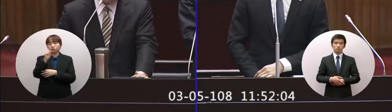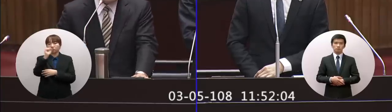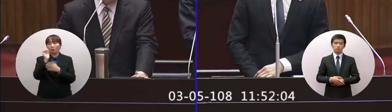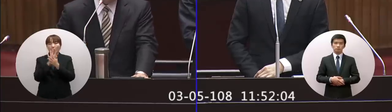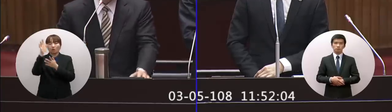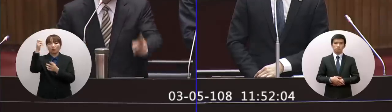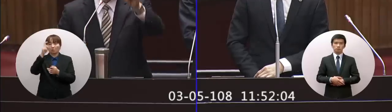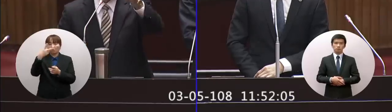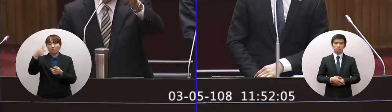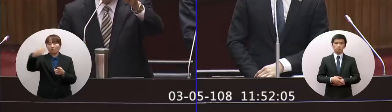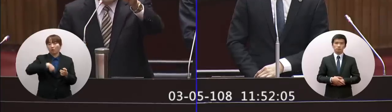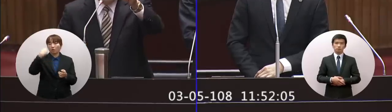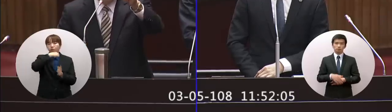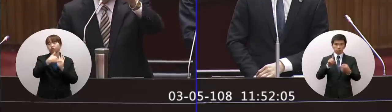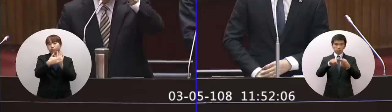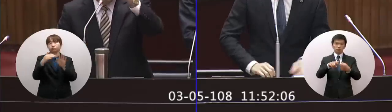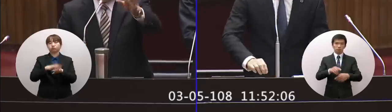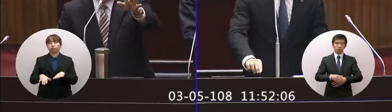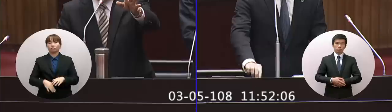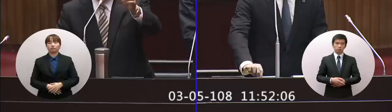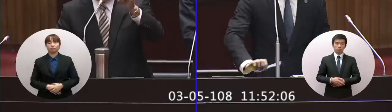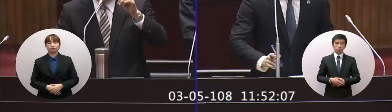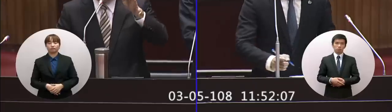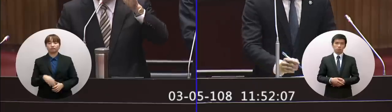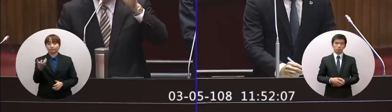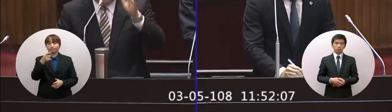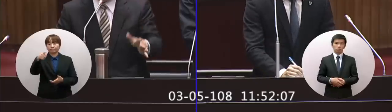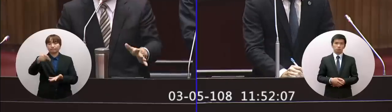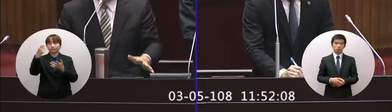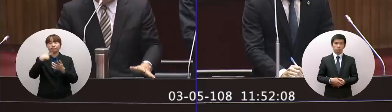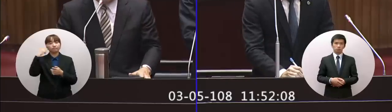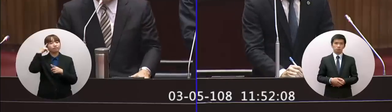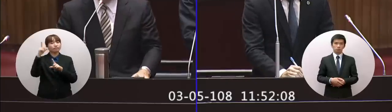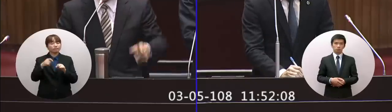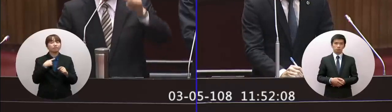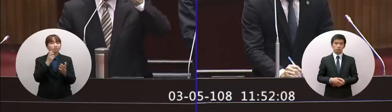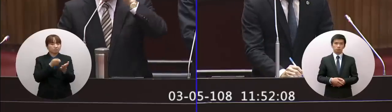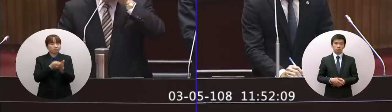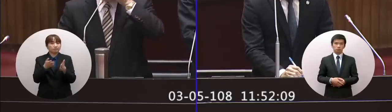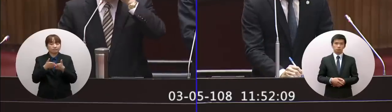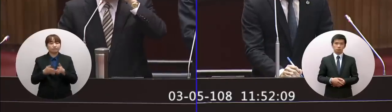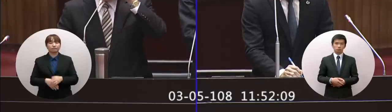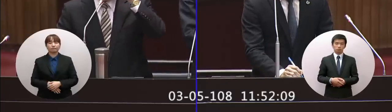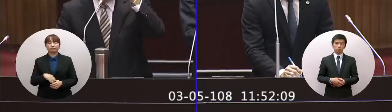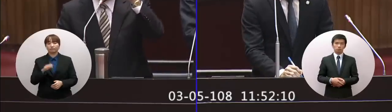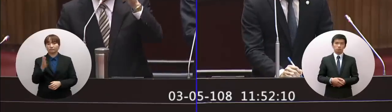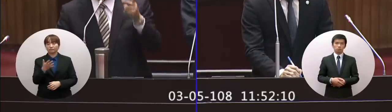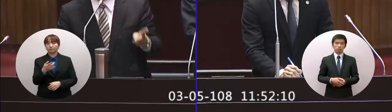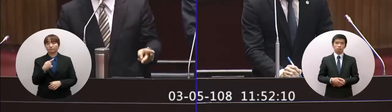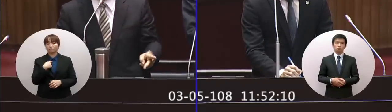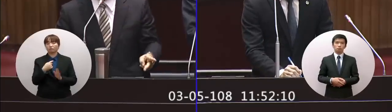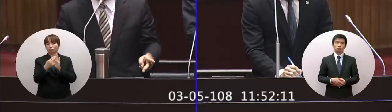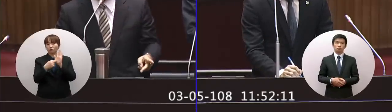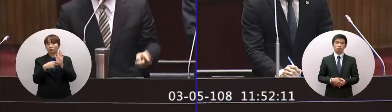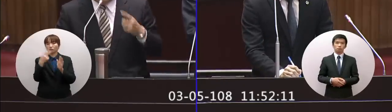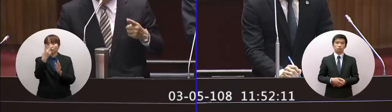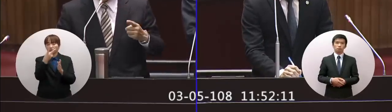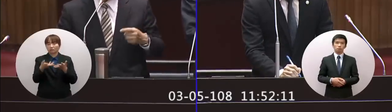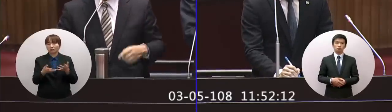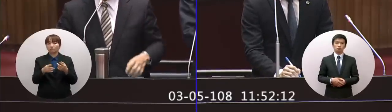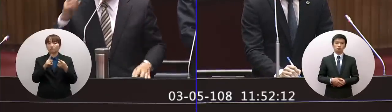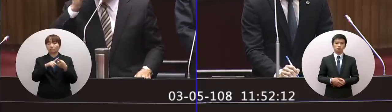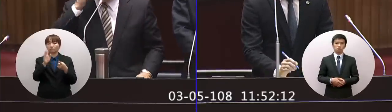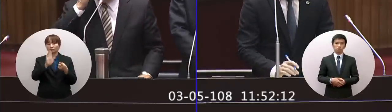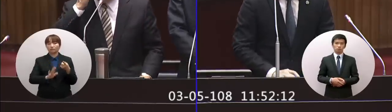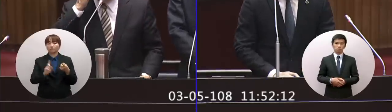后摆都无爱让你来。 对， 安尼，我同意你头拄仔讲，咱来较严格。啊，不过我表示两点态度：第